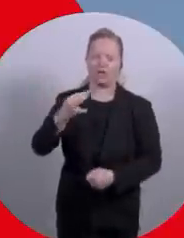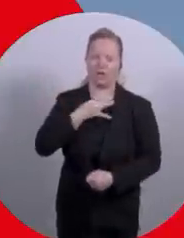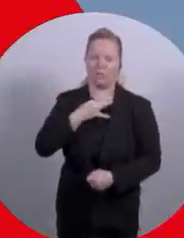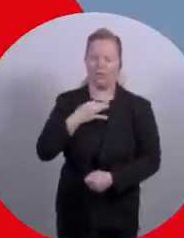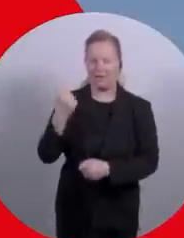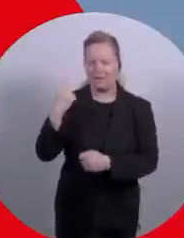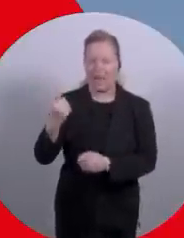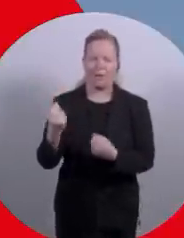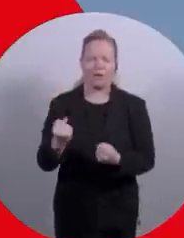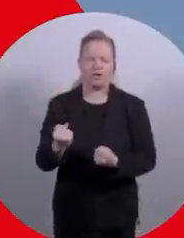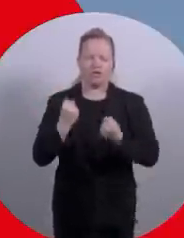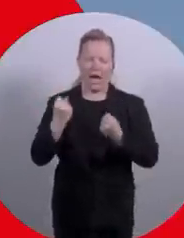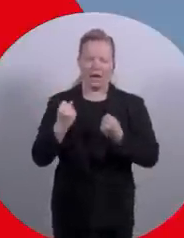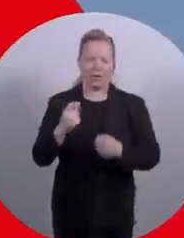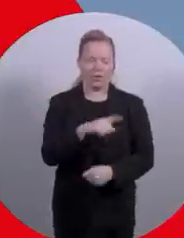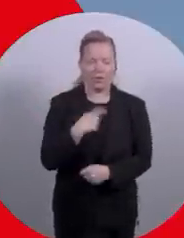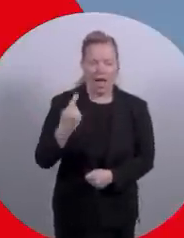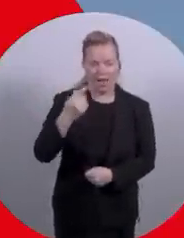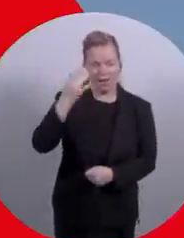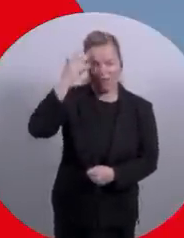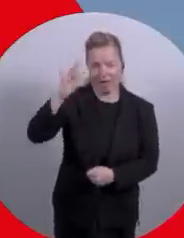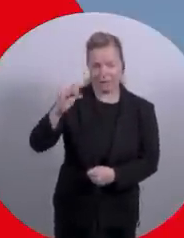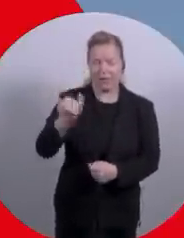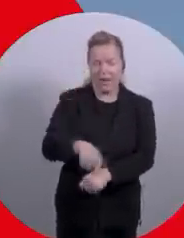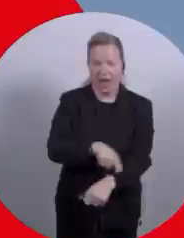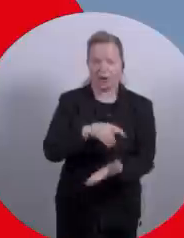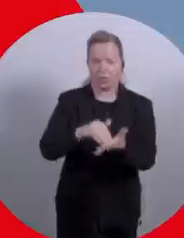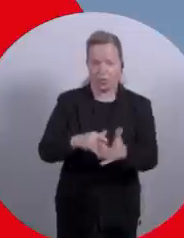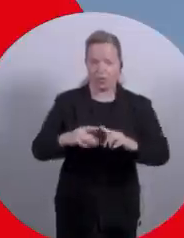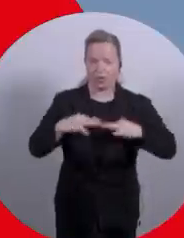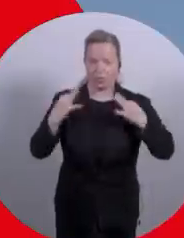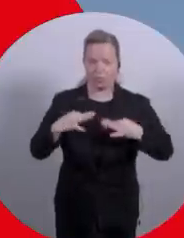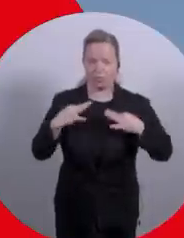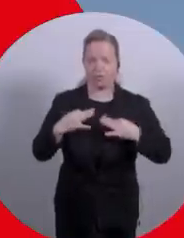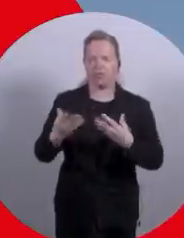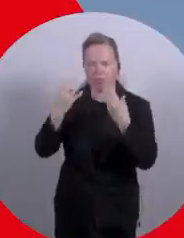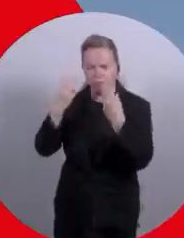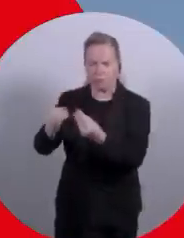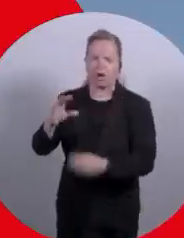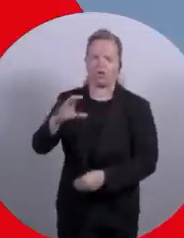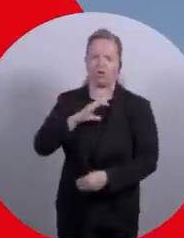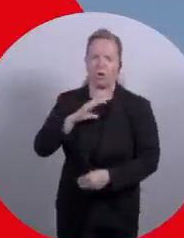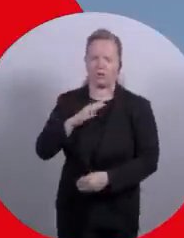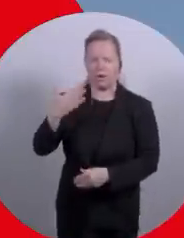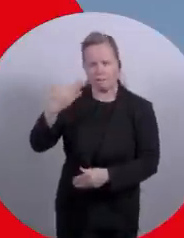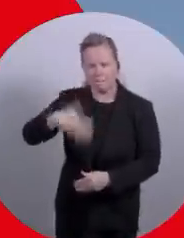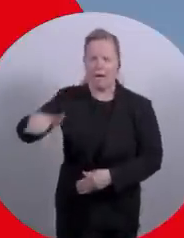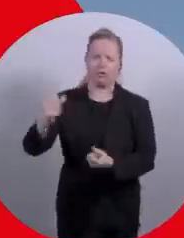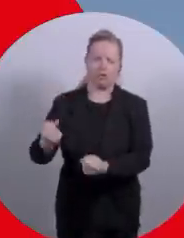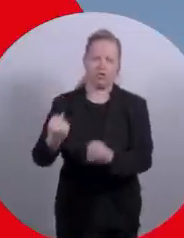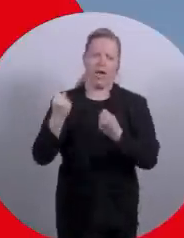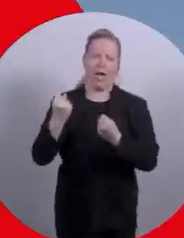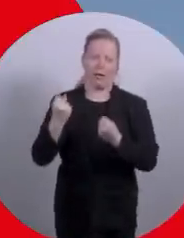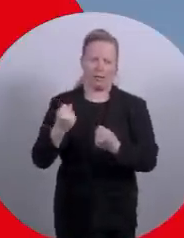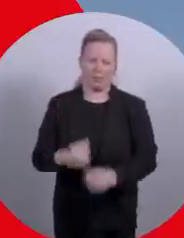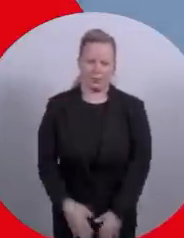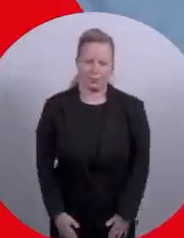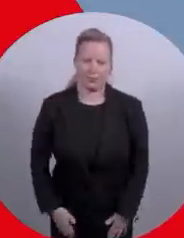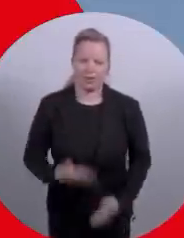bist und wir alle hier wissen nicht wie lange wir gesund sind geben wir ihm eine Chance er ist der stärkste danke